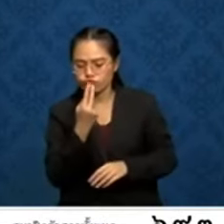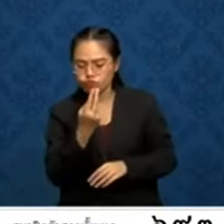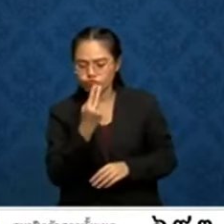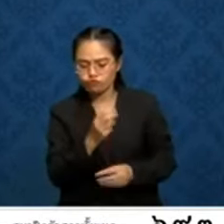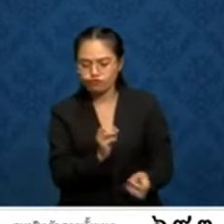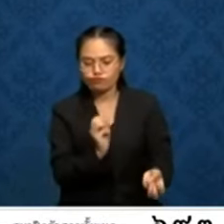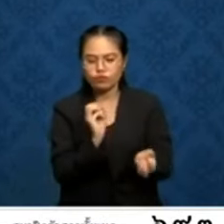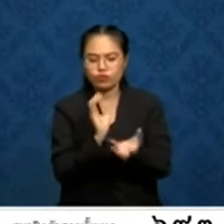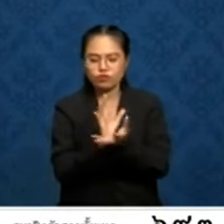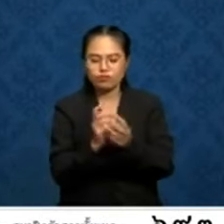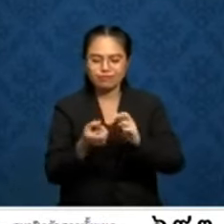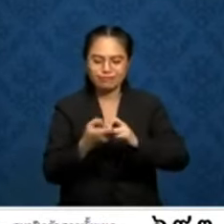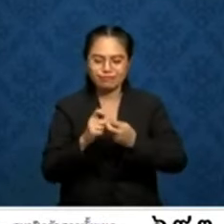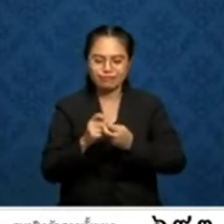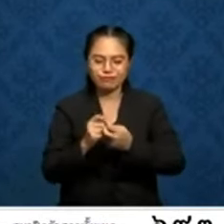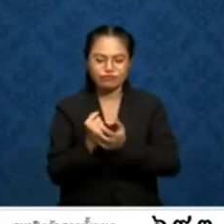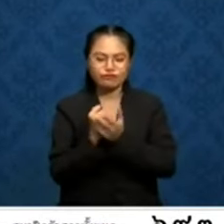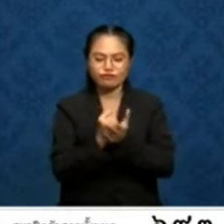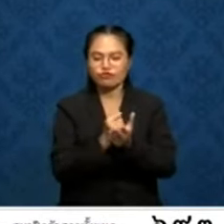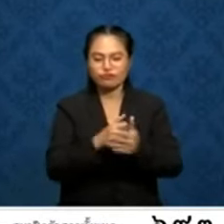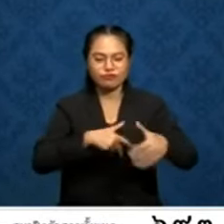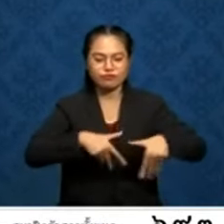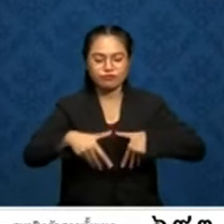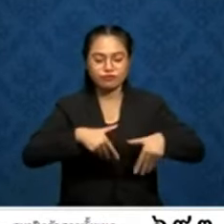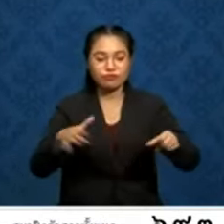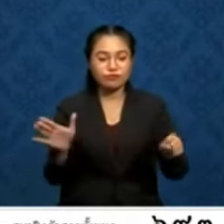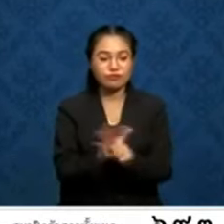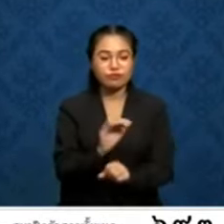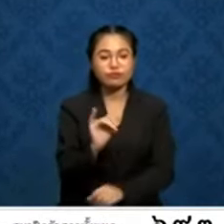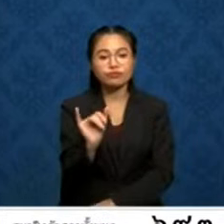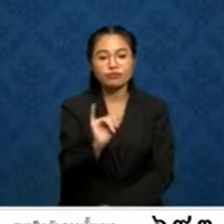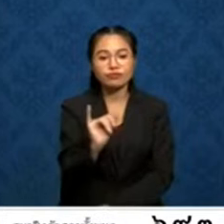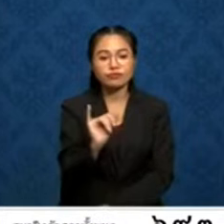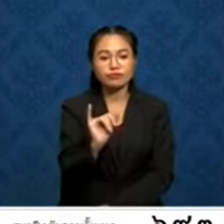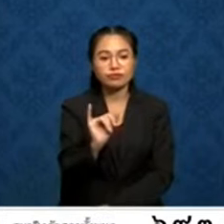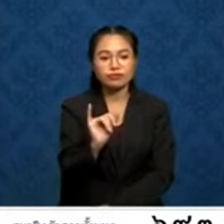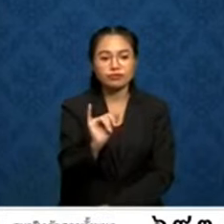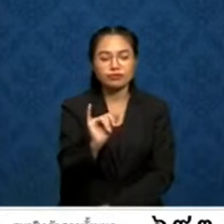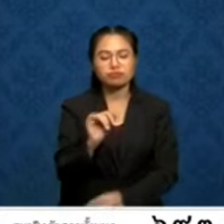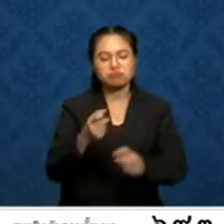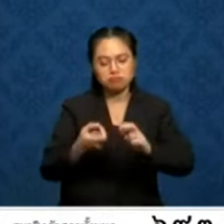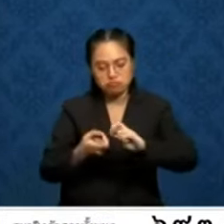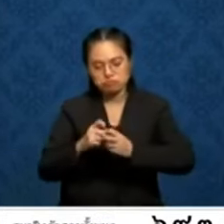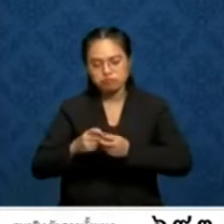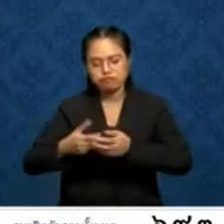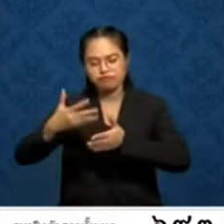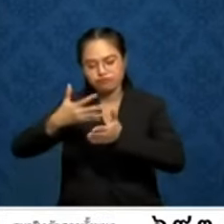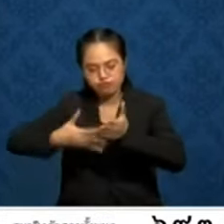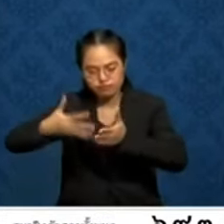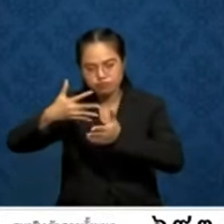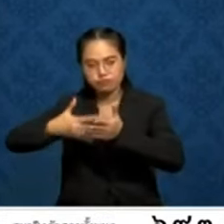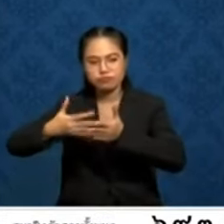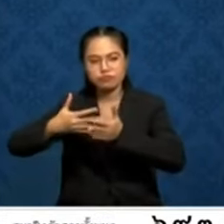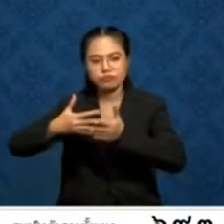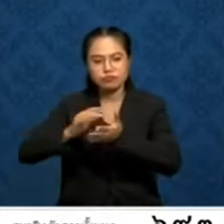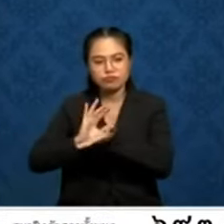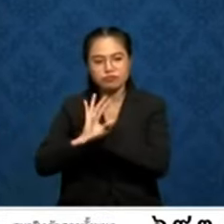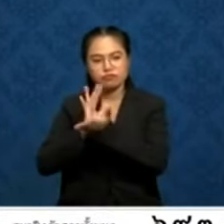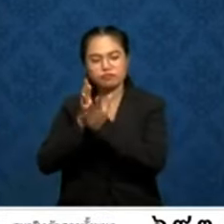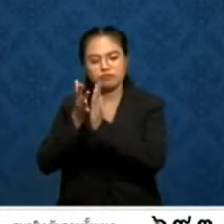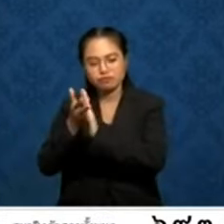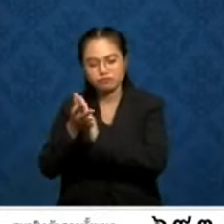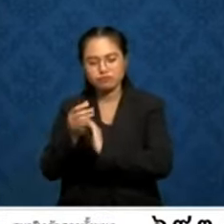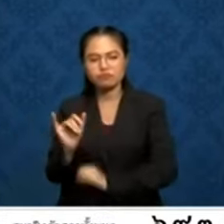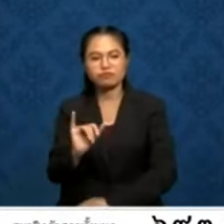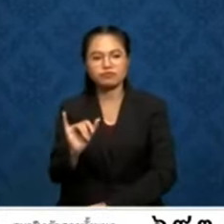ของประชาชนเท่าที่ควรขนาดและศักยภาพไม่ทันกับภารกิจที่เปลี่ยนแปลงไปแถม